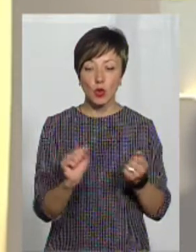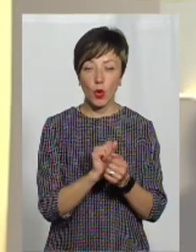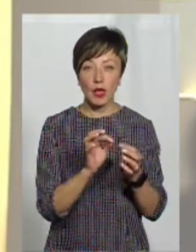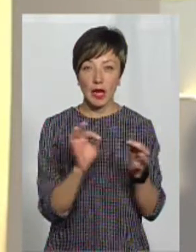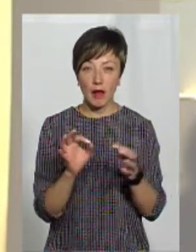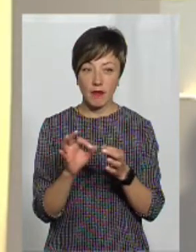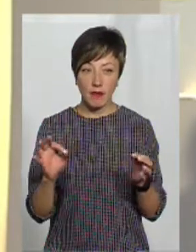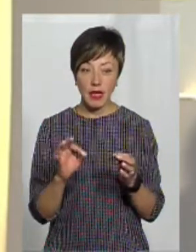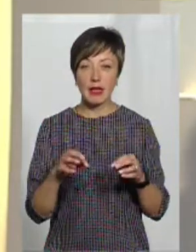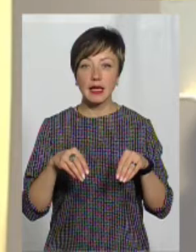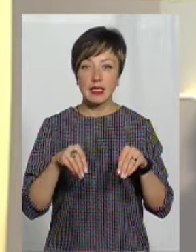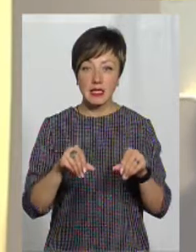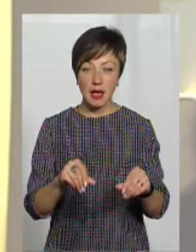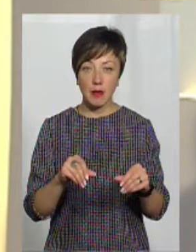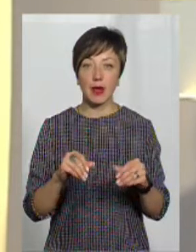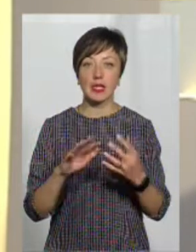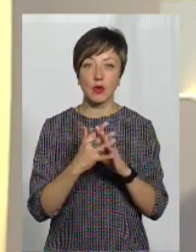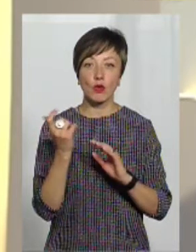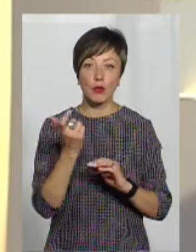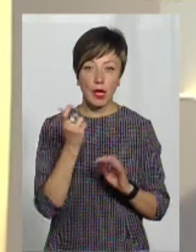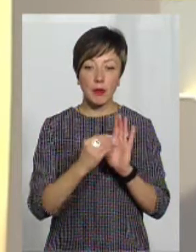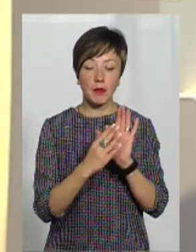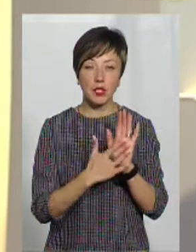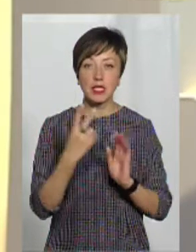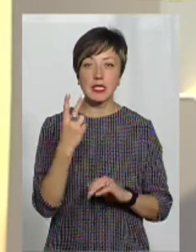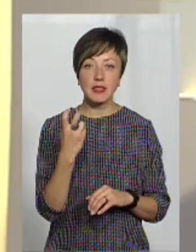землях сільськогосподарського призначення, передбачає стаття